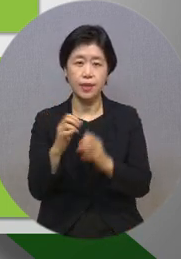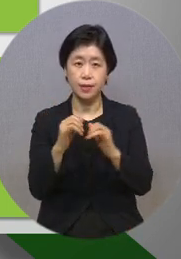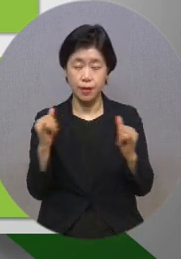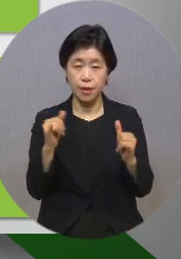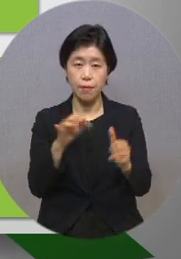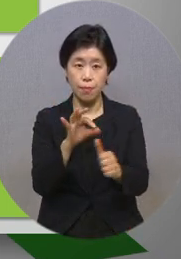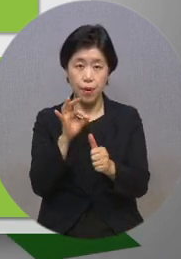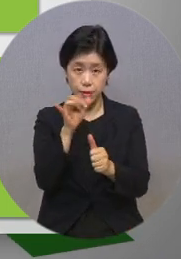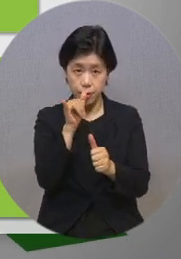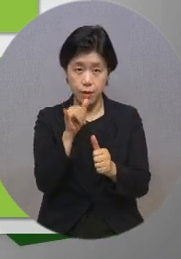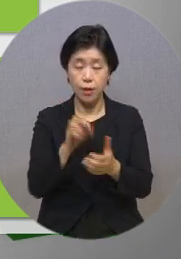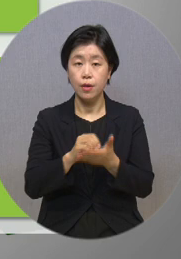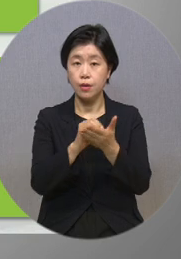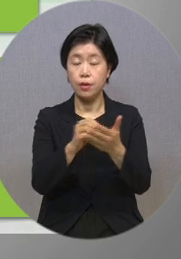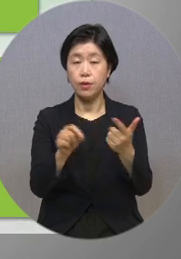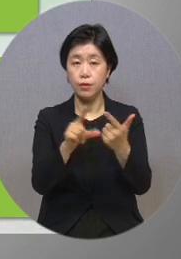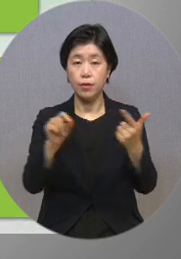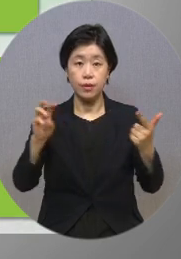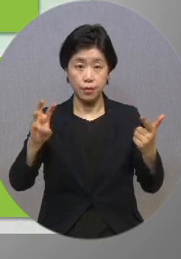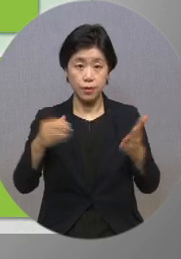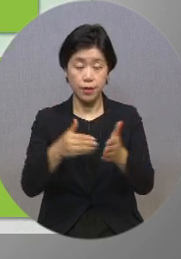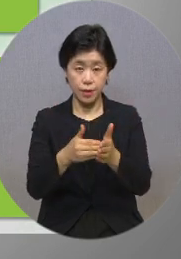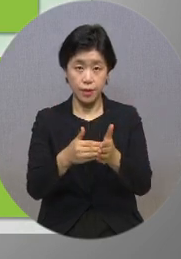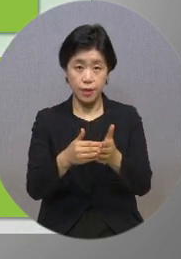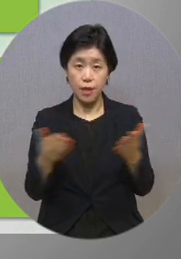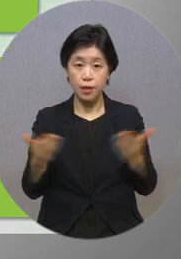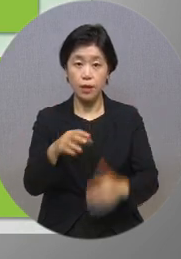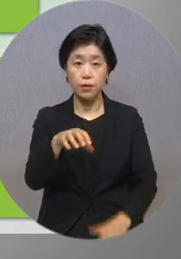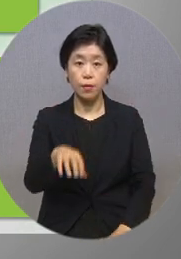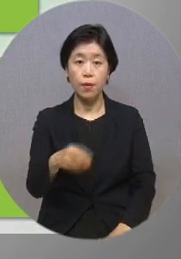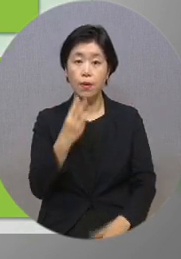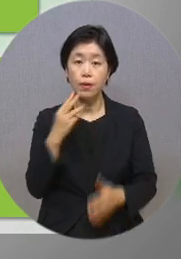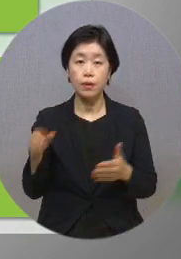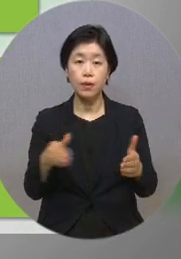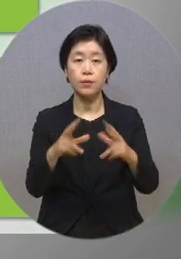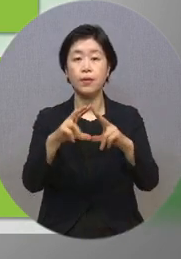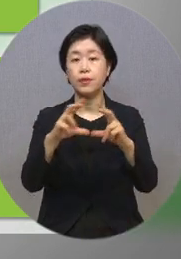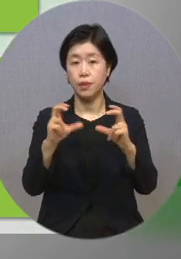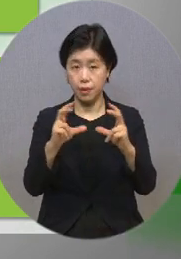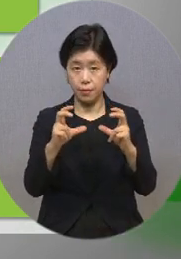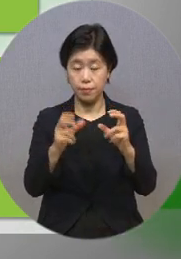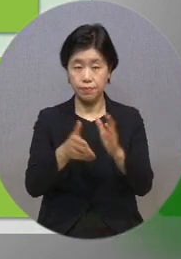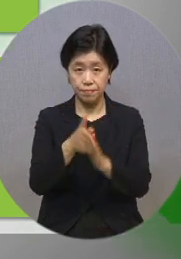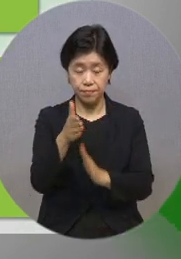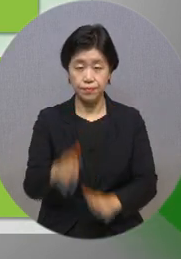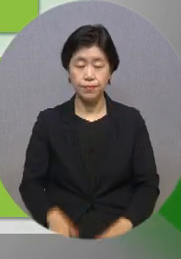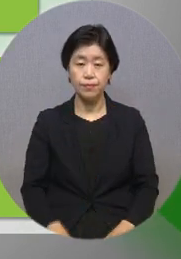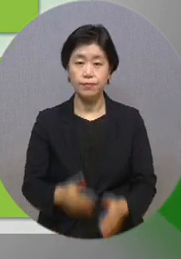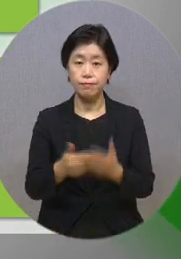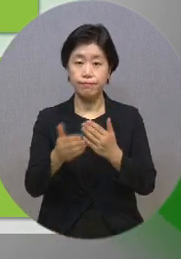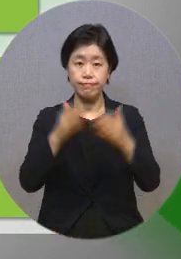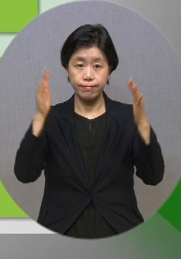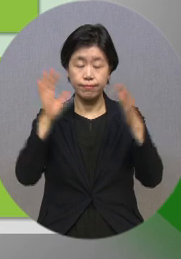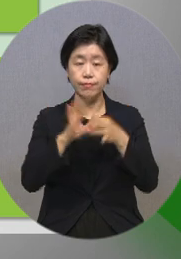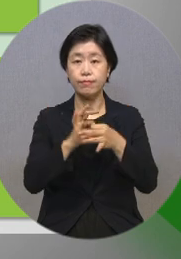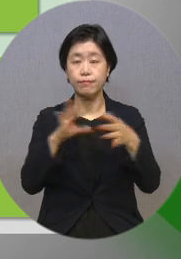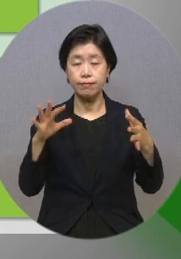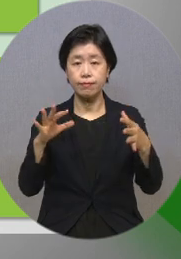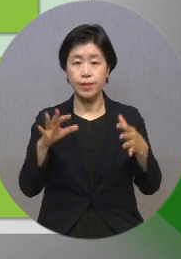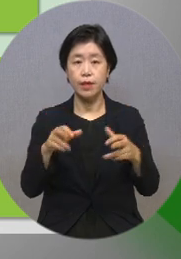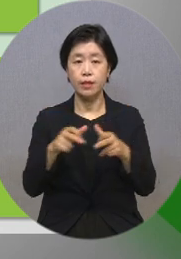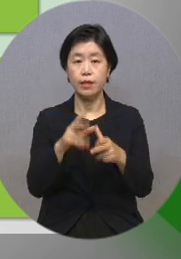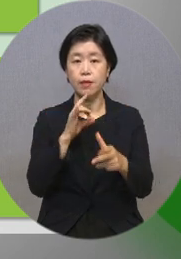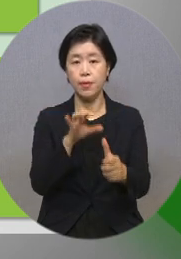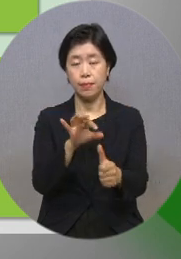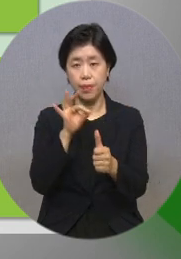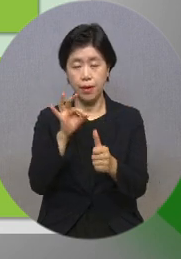경기도 성남시입니다. 경력과 학력은 무관하며 상용직을 채용합니다. 장애인만 채용하며 담당지사는